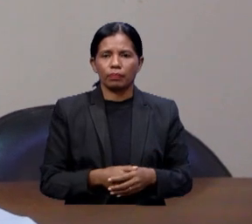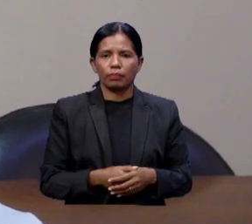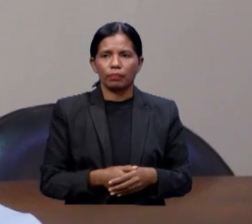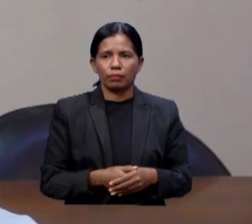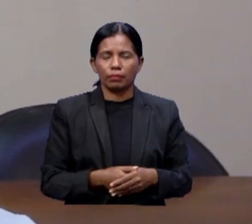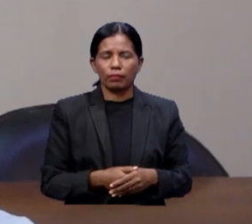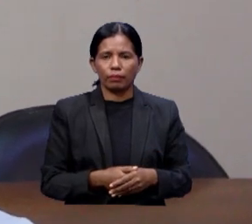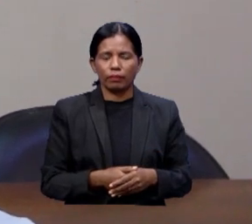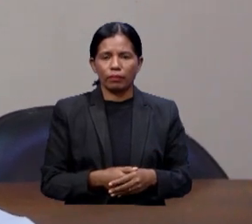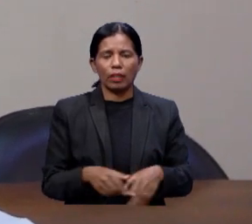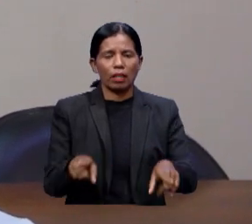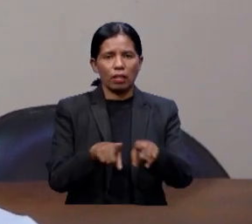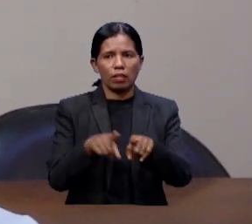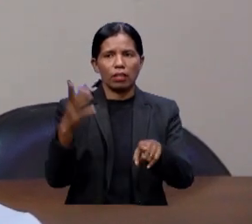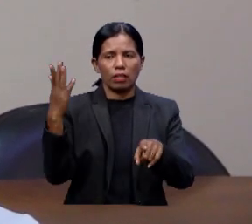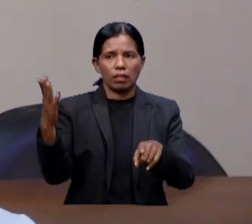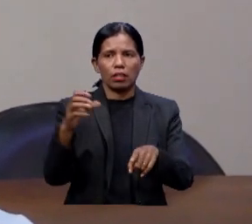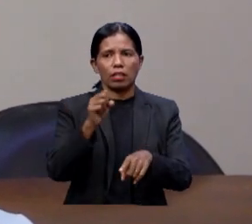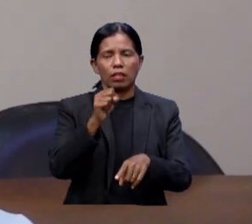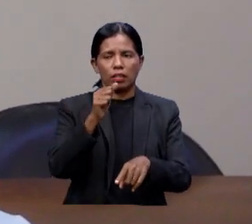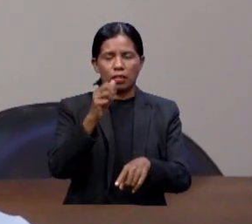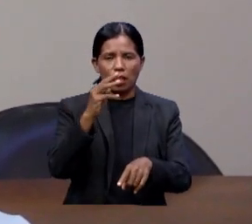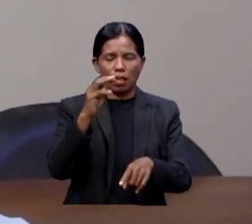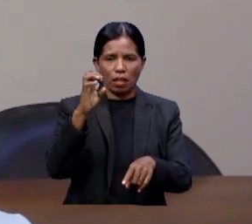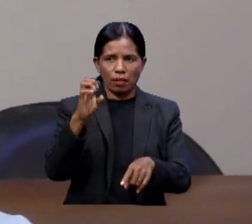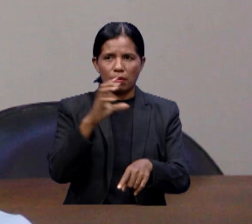ya saya sami naksa idenia